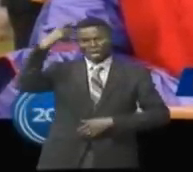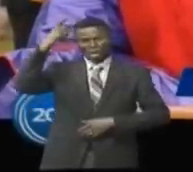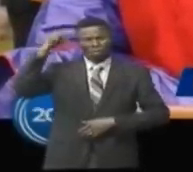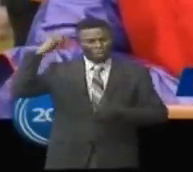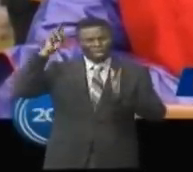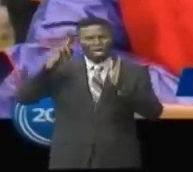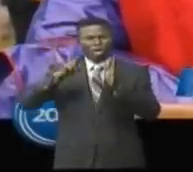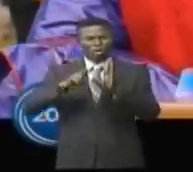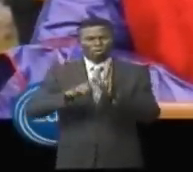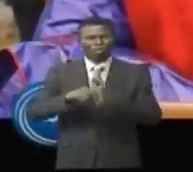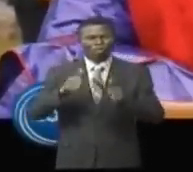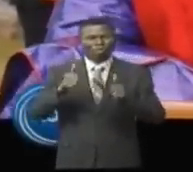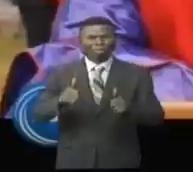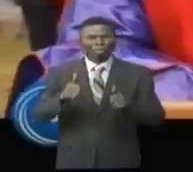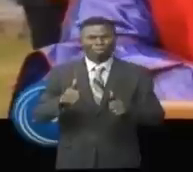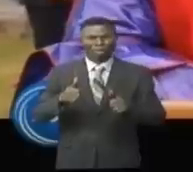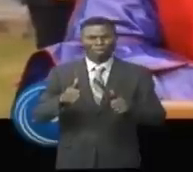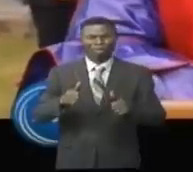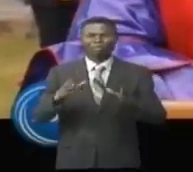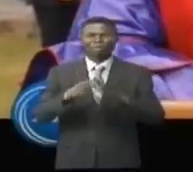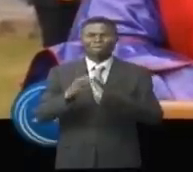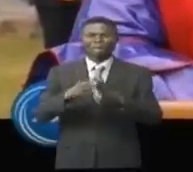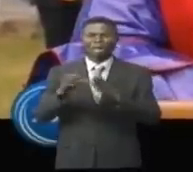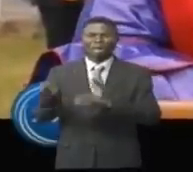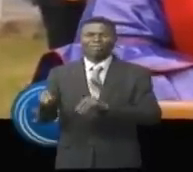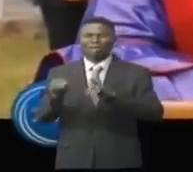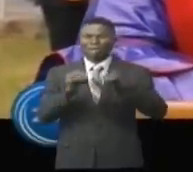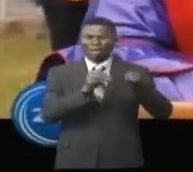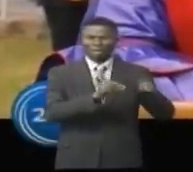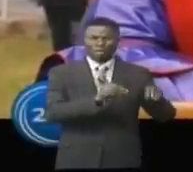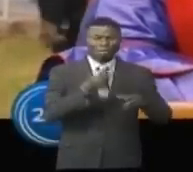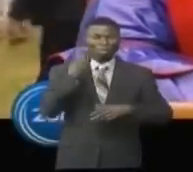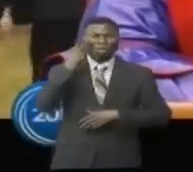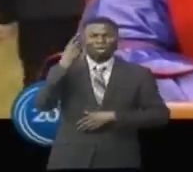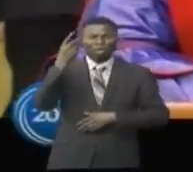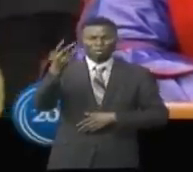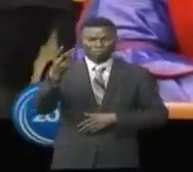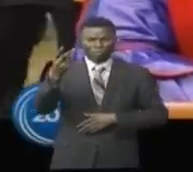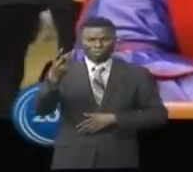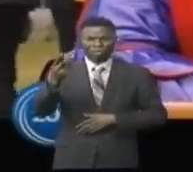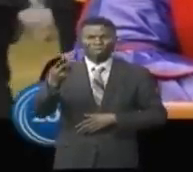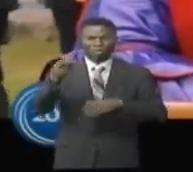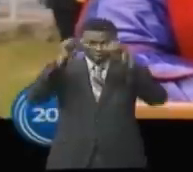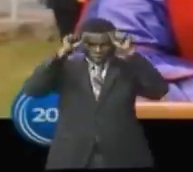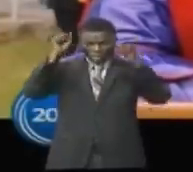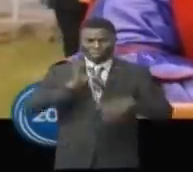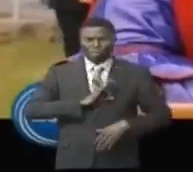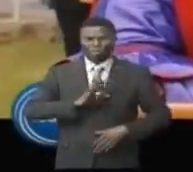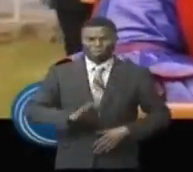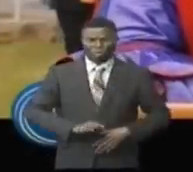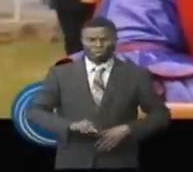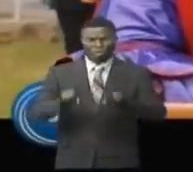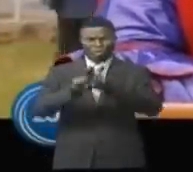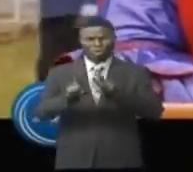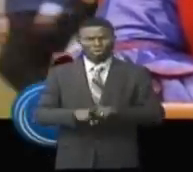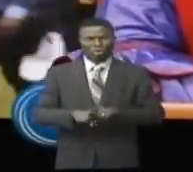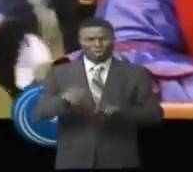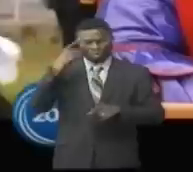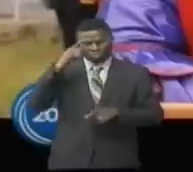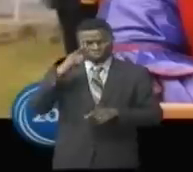gouvernement congolais par la mise en œuvre de la vision du président de la République et pour ses